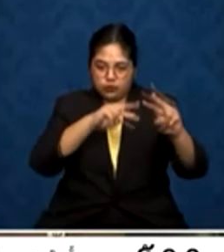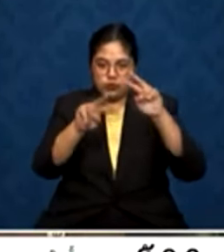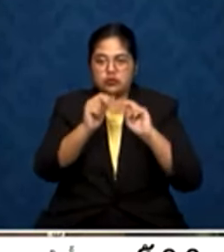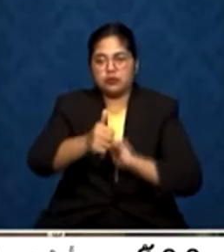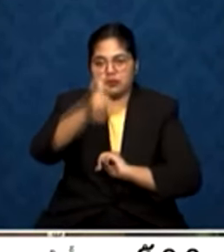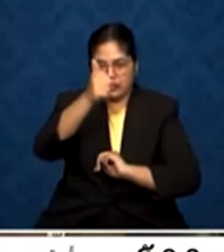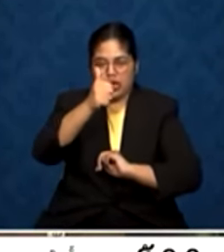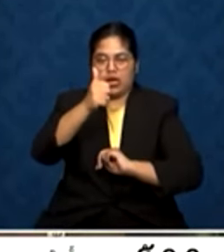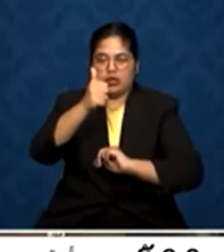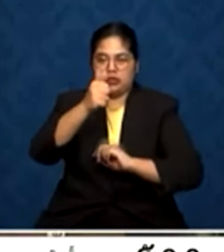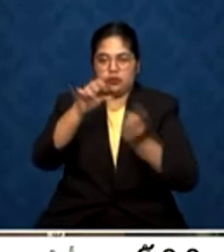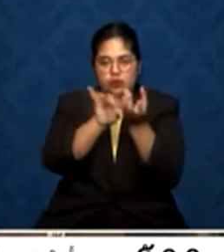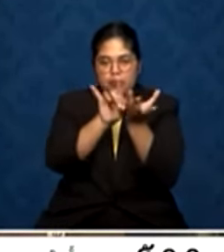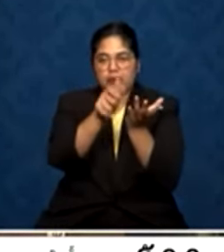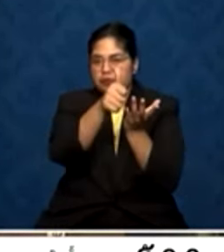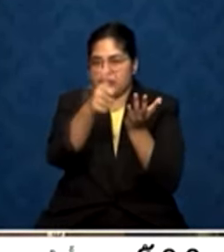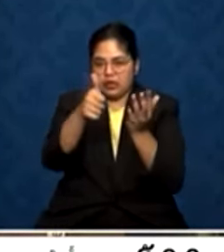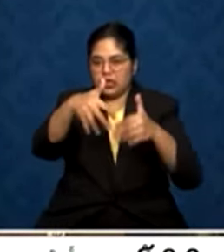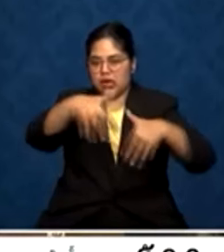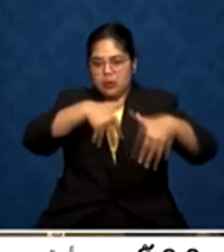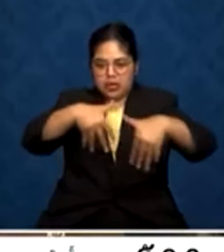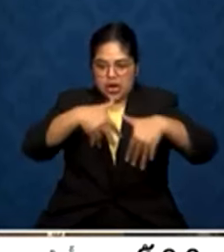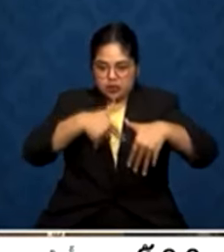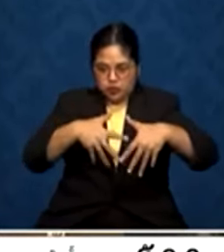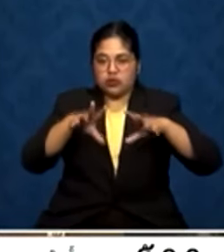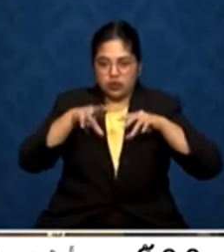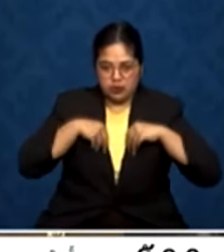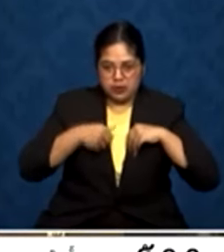มีประสิทธภาพ และเป็ของประชาชนอย่างแท้จริง